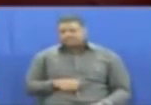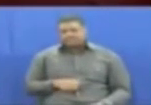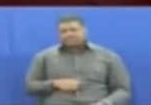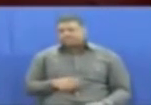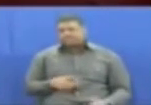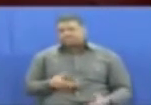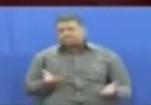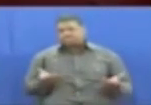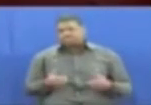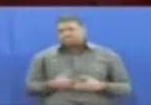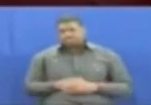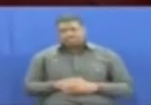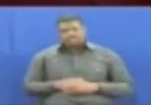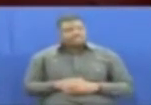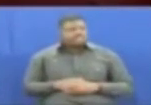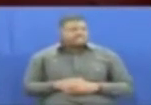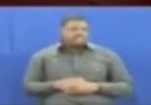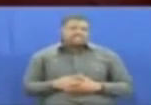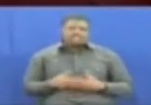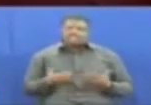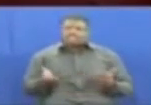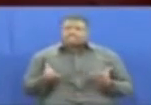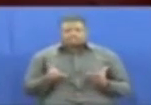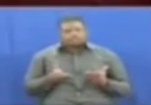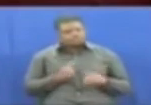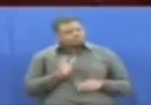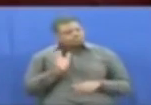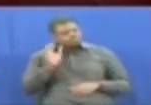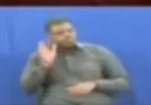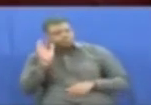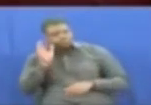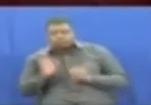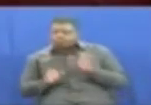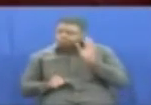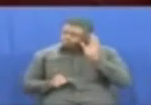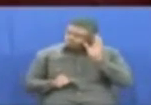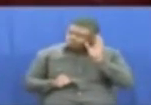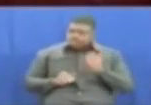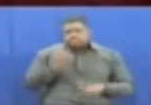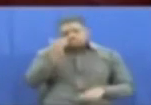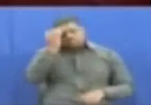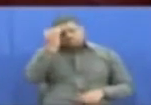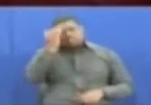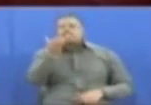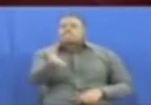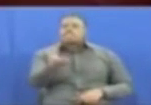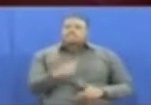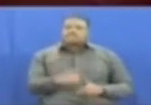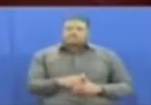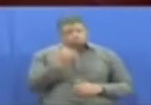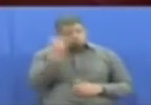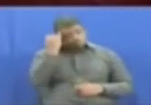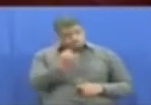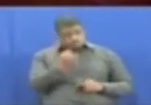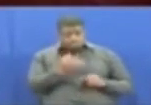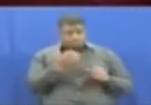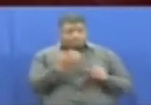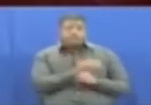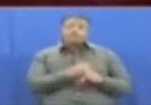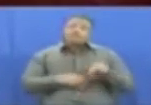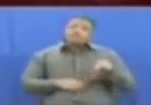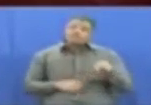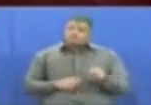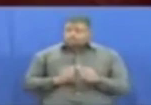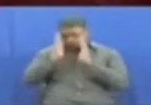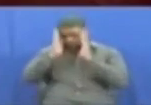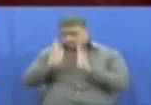non-starter. Kwa hiyo natoa wito kwa kusikilizana pande zote mbili na kuzingatia sana ushauri ambao tunapata. Na